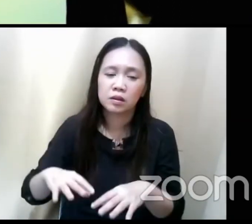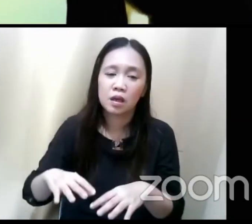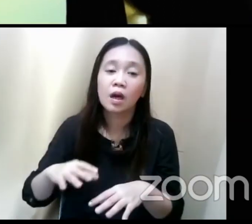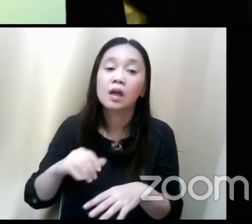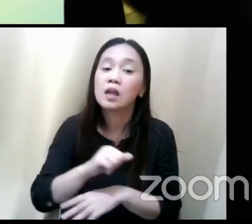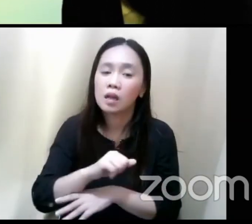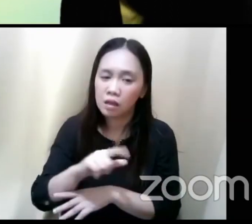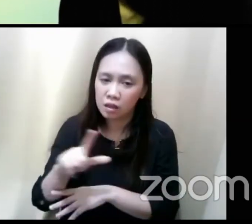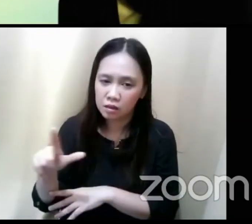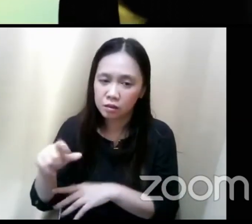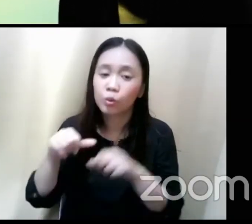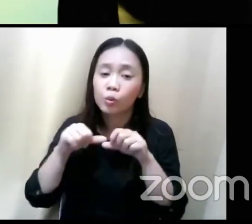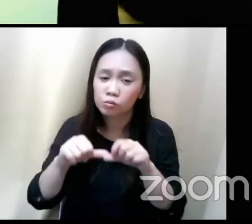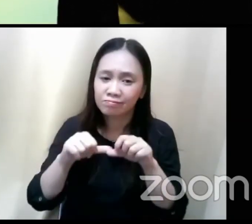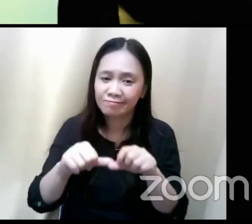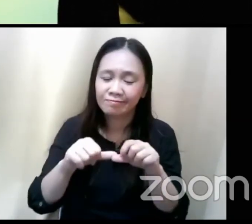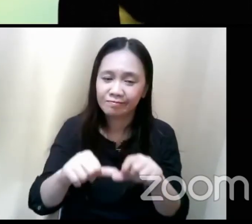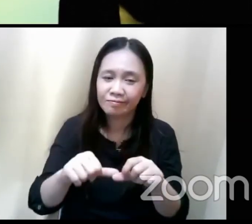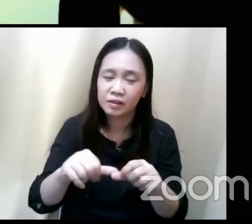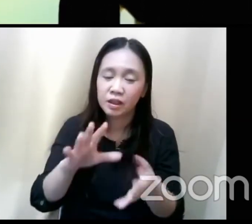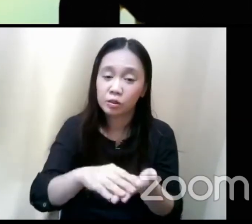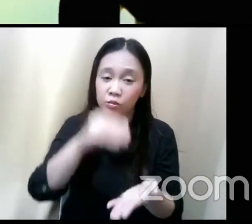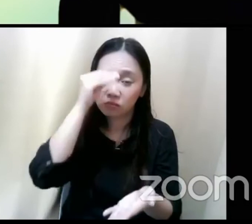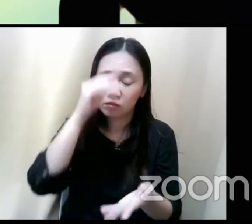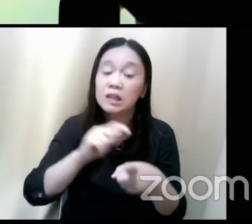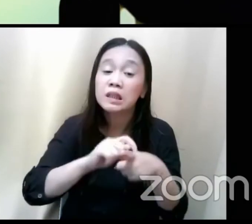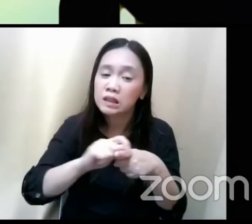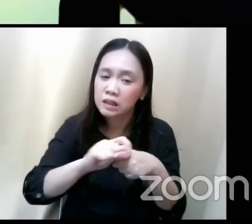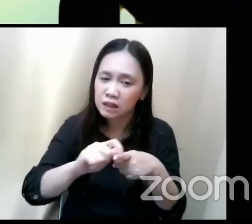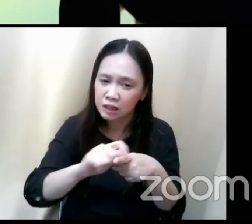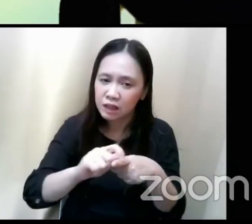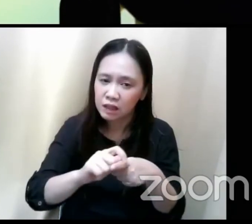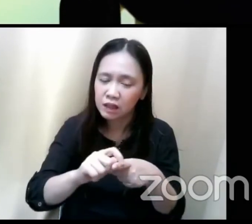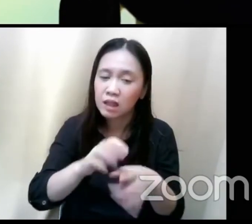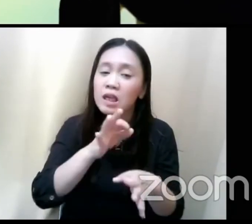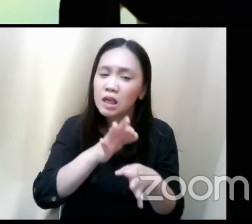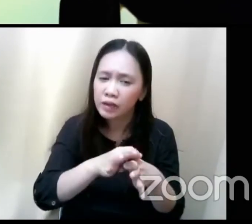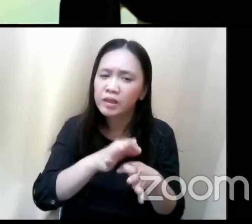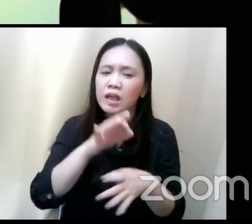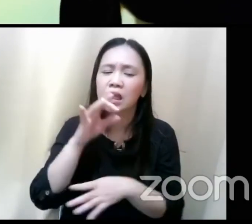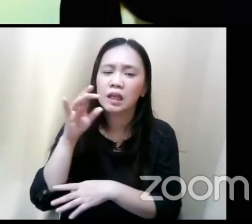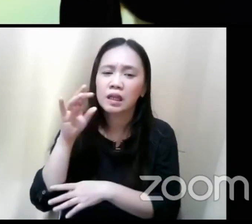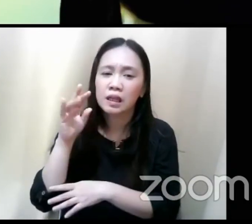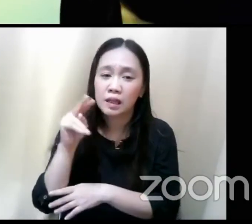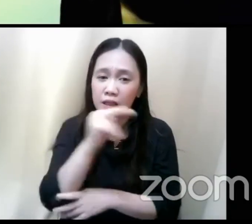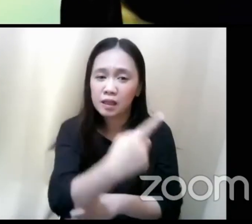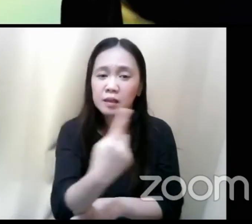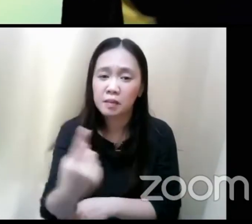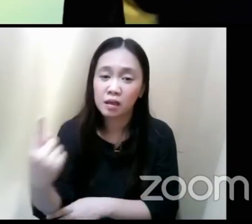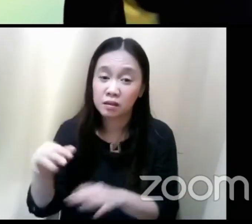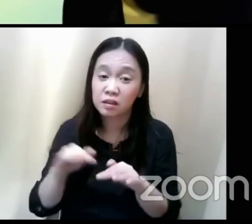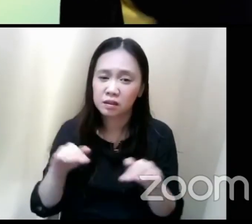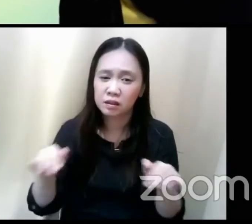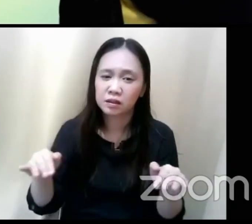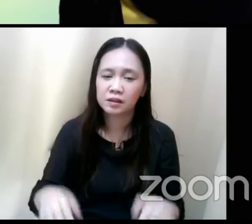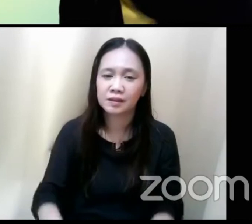and learning, no? Tailored style sa mga bawat bata. Yun po. Go ahead, Ma'am